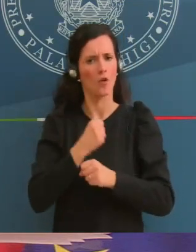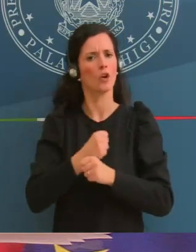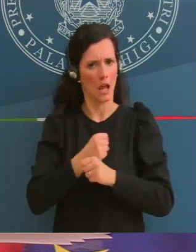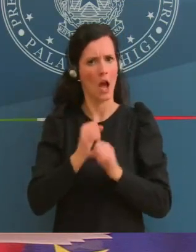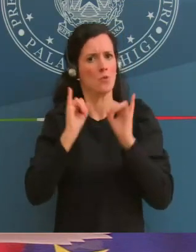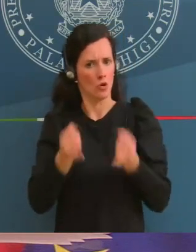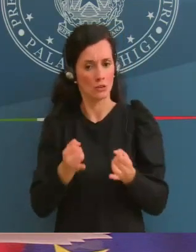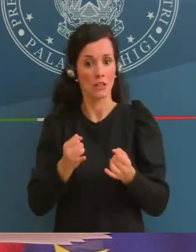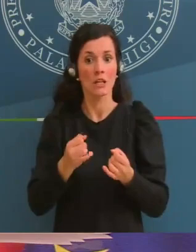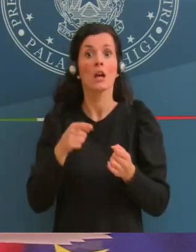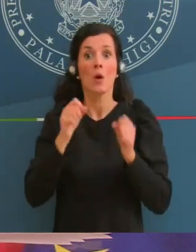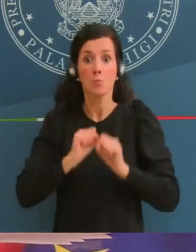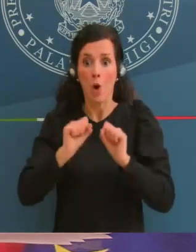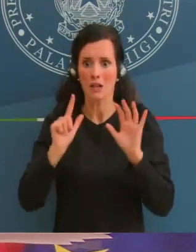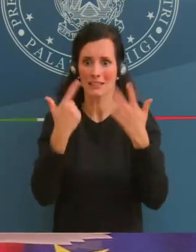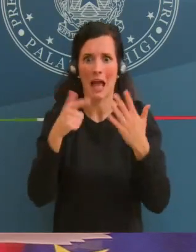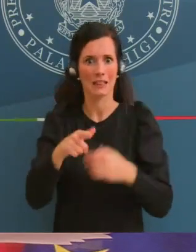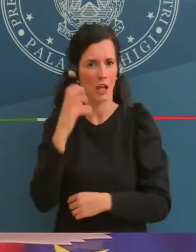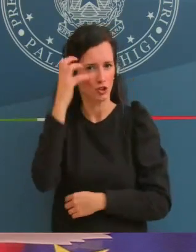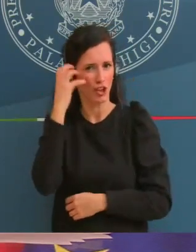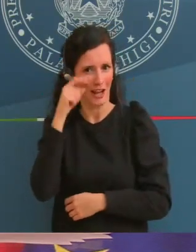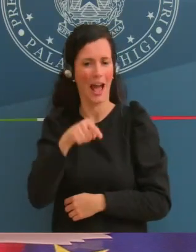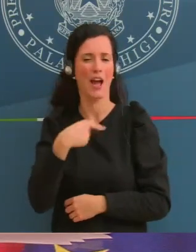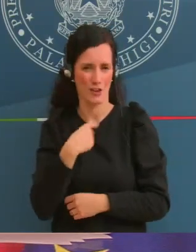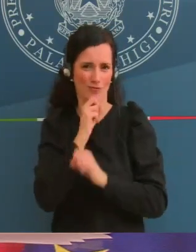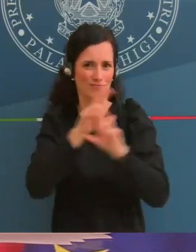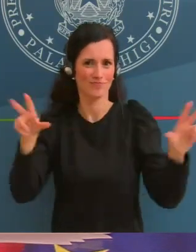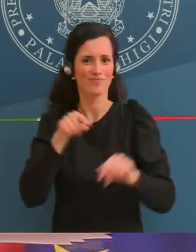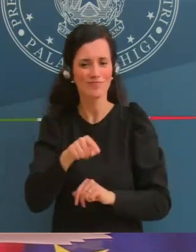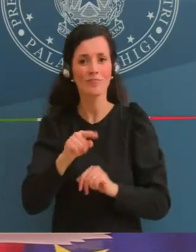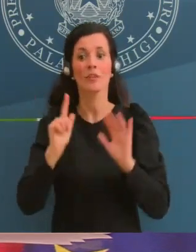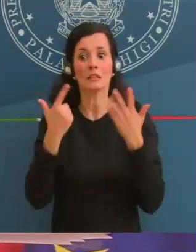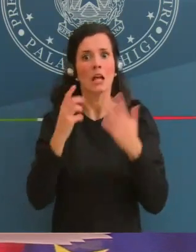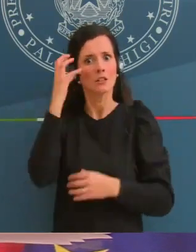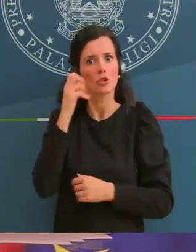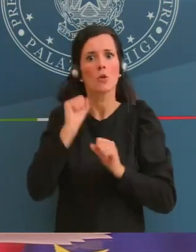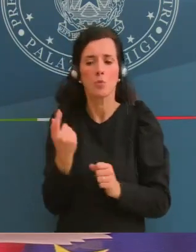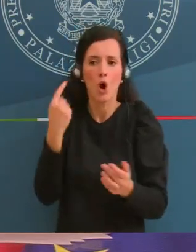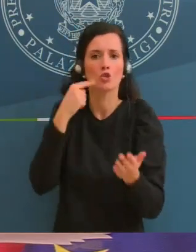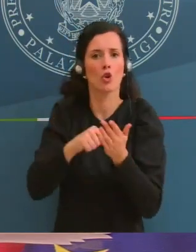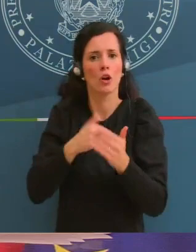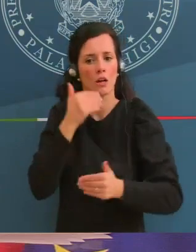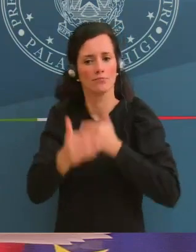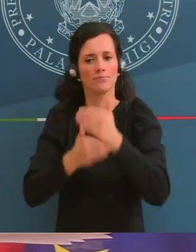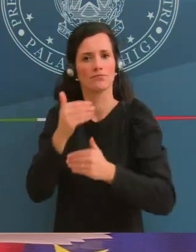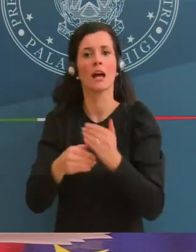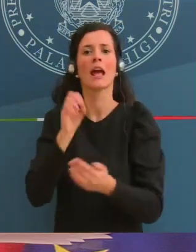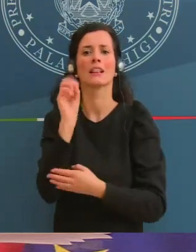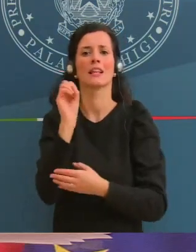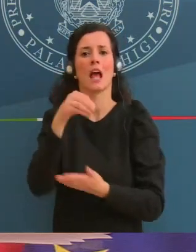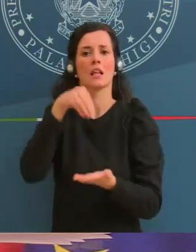la didattica in presenza per tutti anche per le scuole secondarie di secondo grado aggiungo che nelle scorse ore